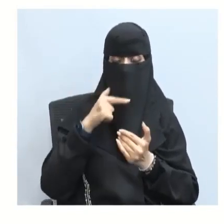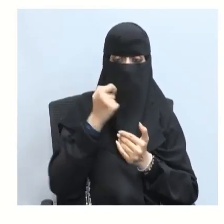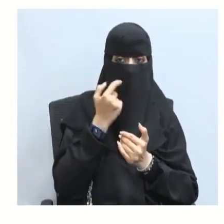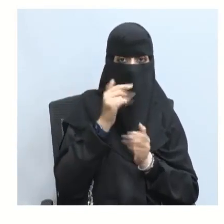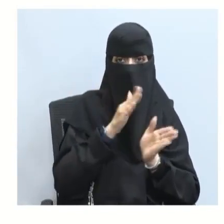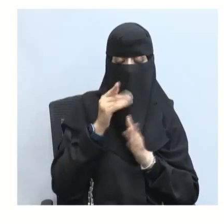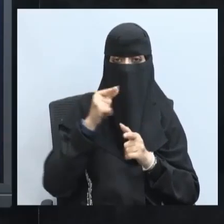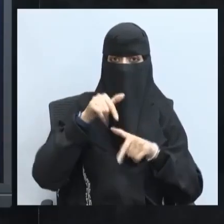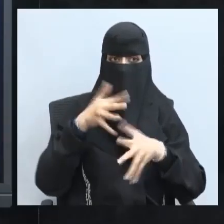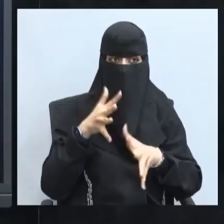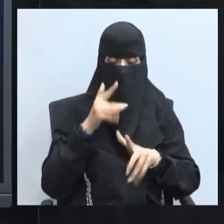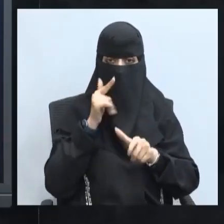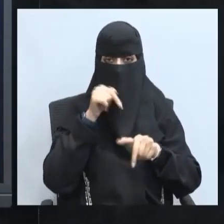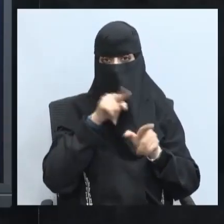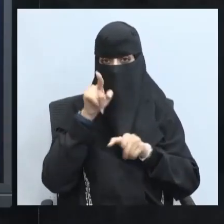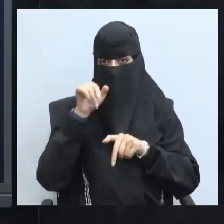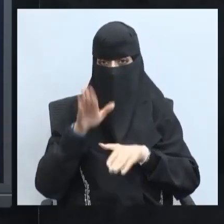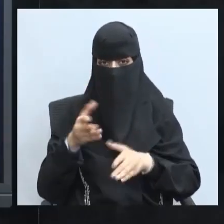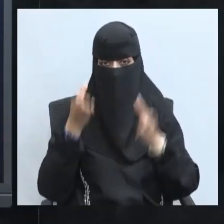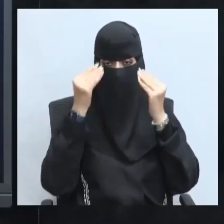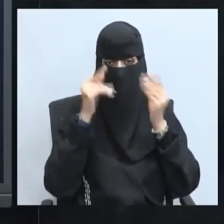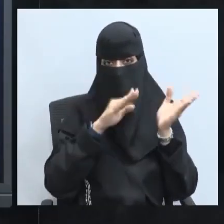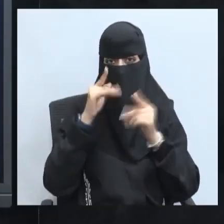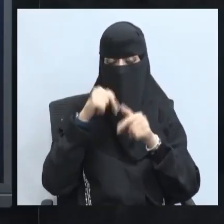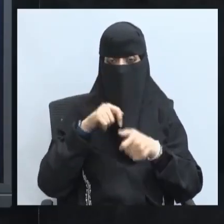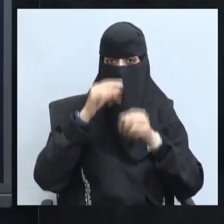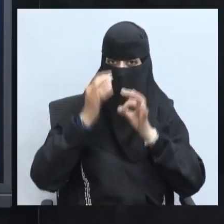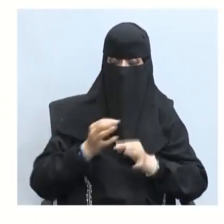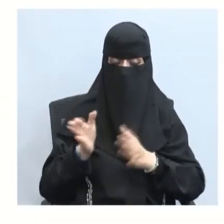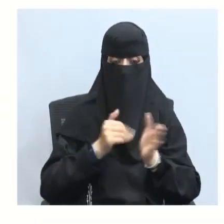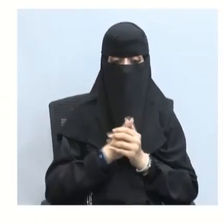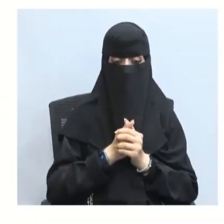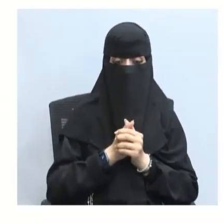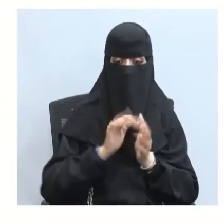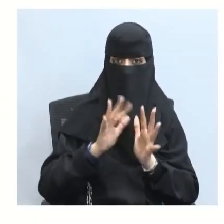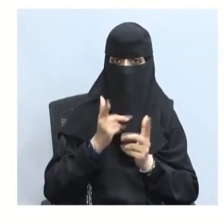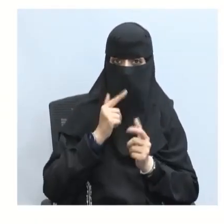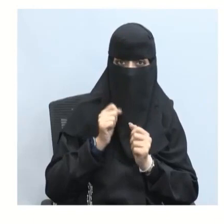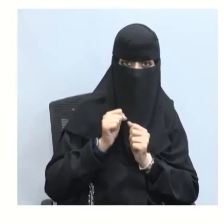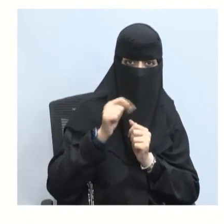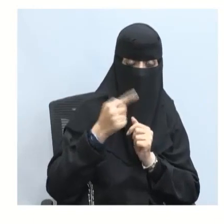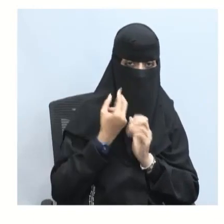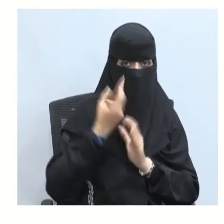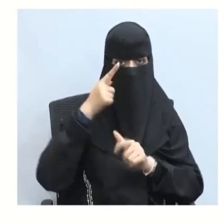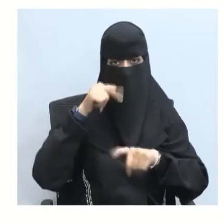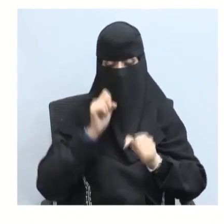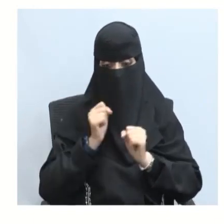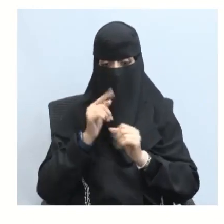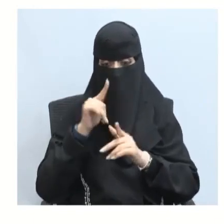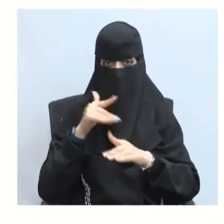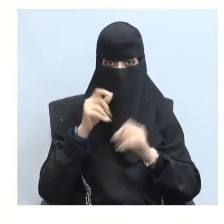سيصبح هناك خ خوف من هذه المعلومه او من التحقق منها من دحض هذه الفكره دح فكره